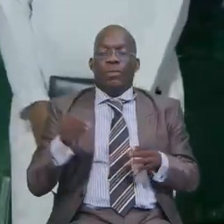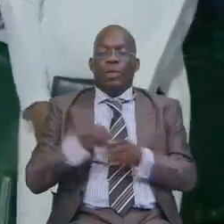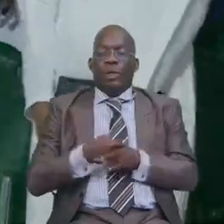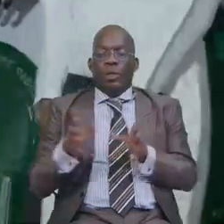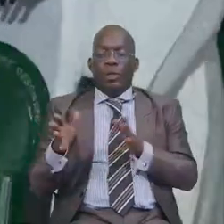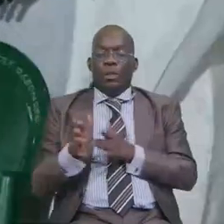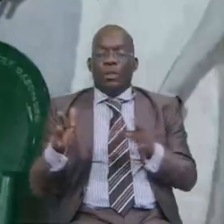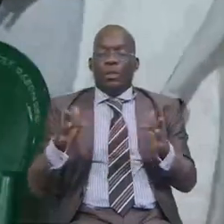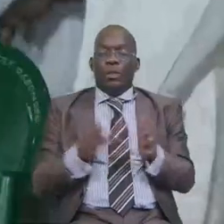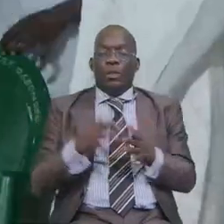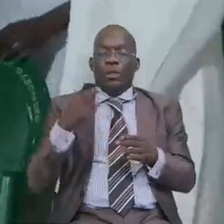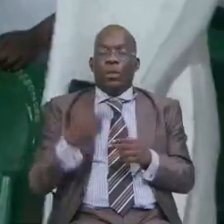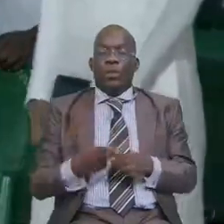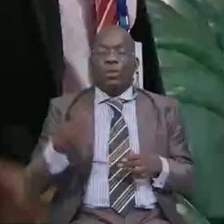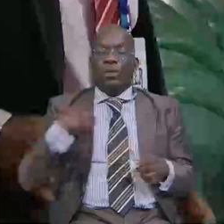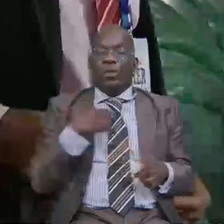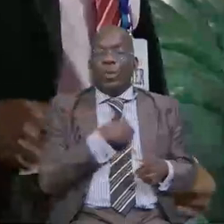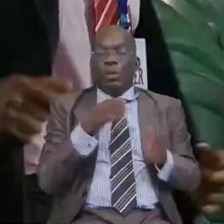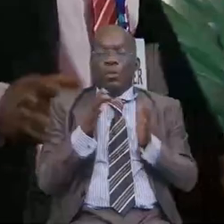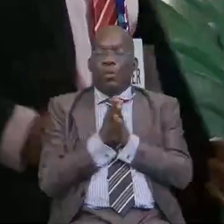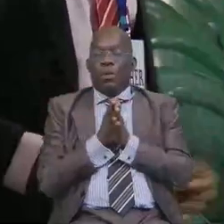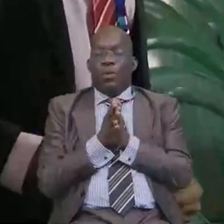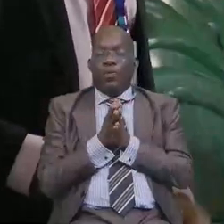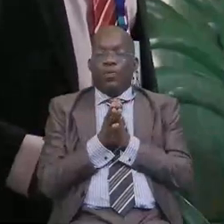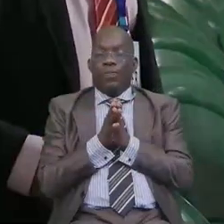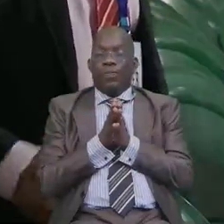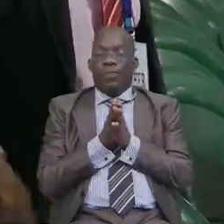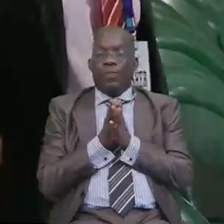Au nom de Jésus, nous prions